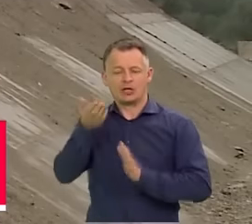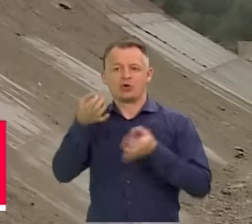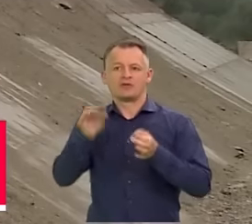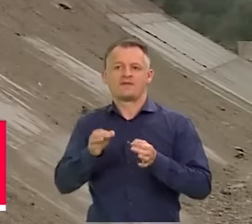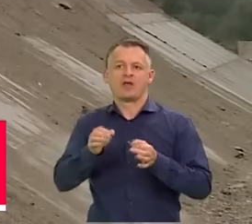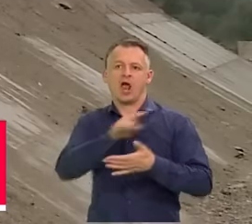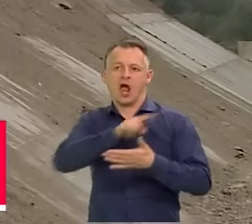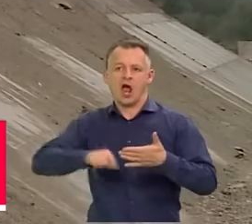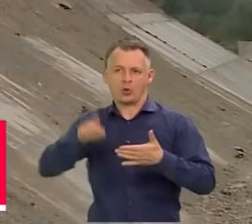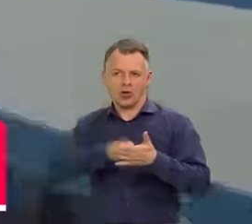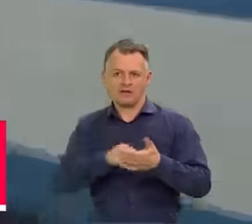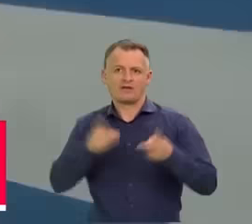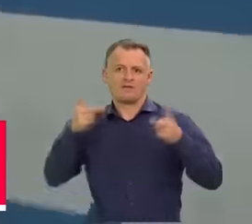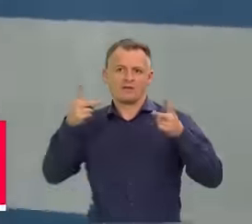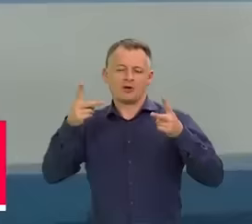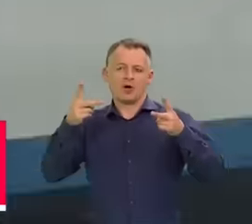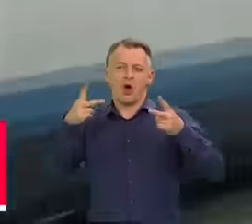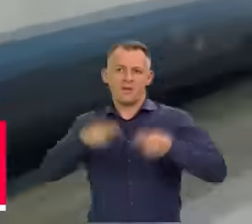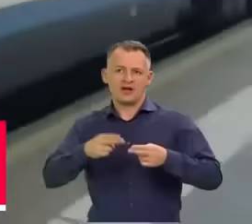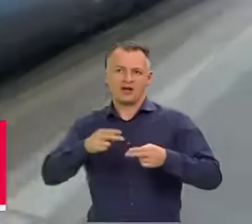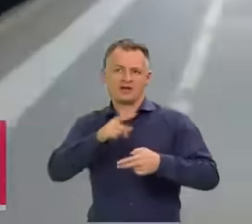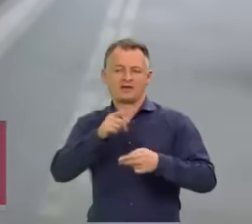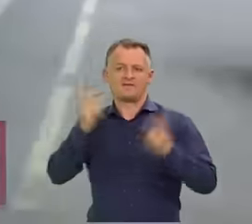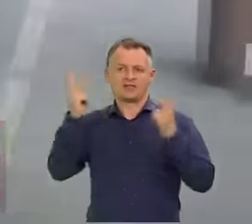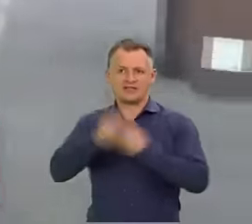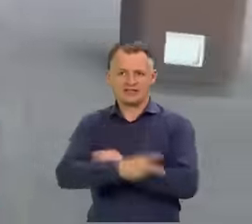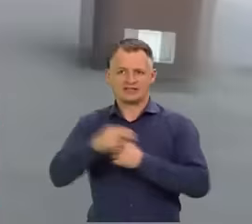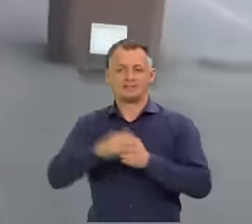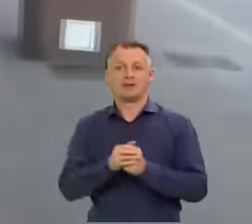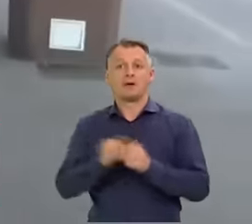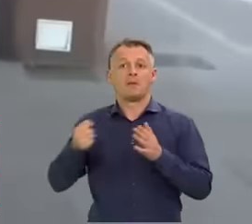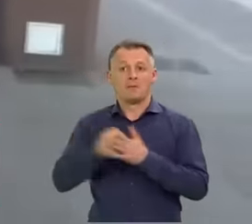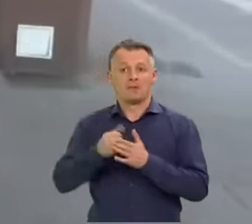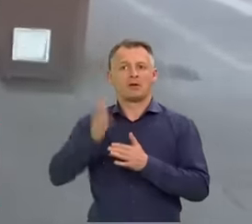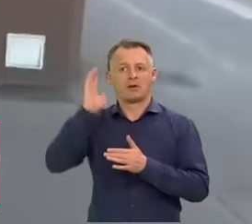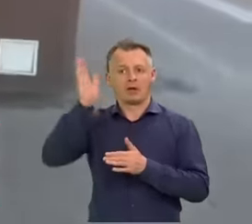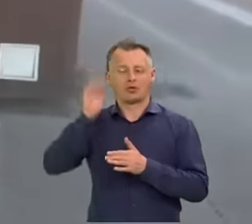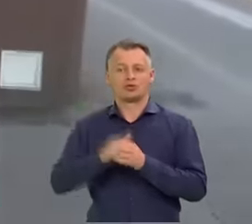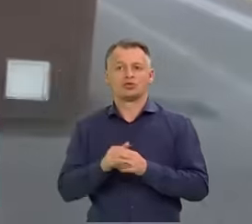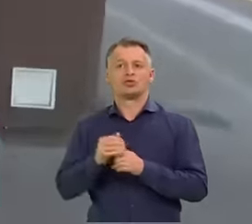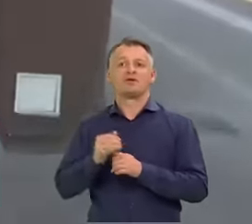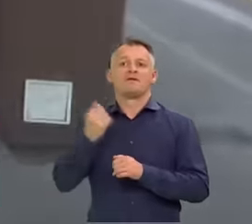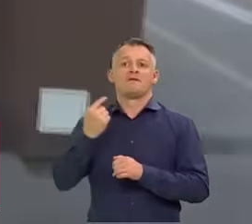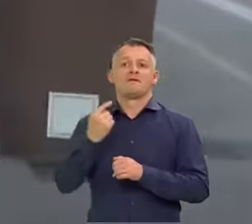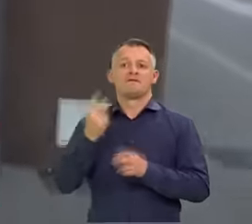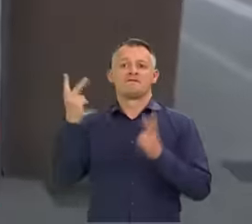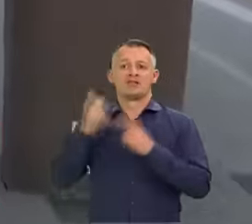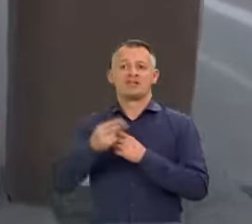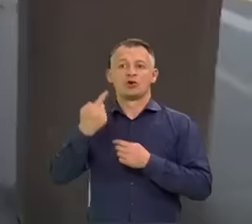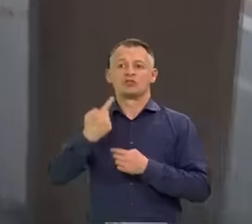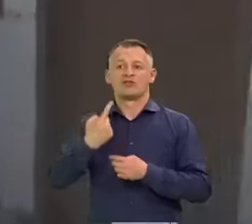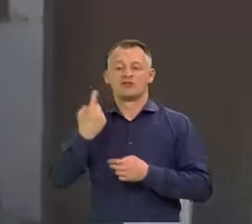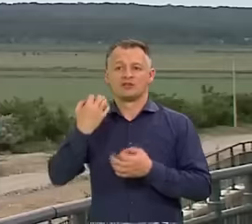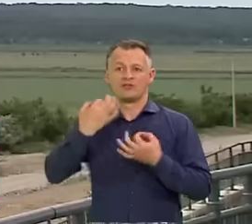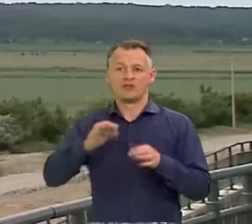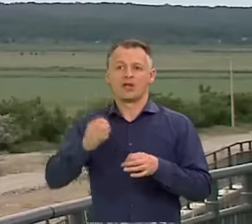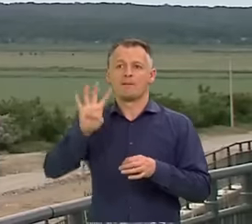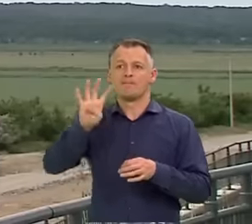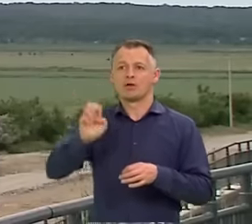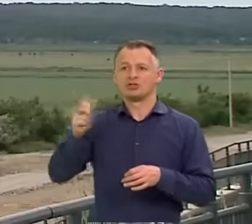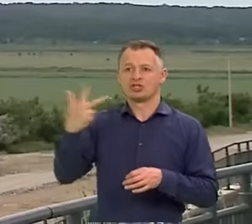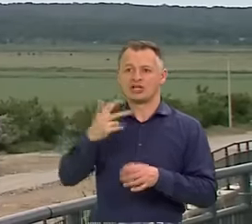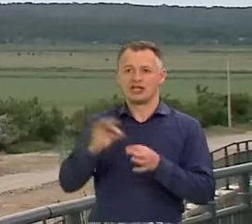la 100-120 la oră. Însă până atunci, viteza medie între Gara de Nord și Giurgiu va fi de 43 de km pe oră și vor